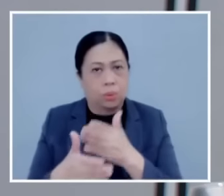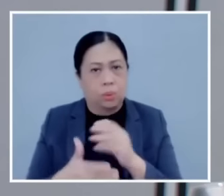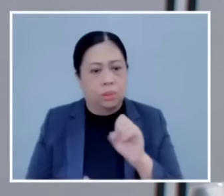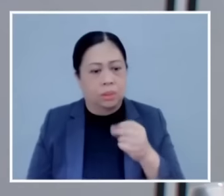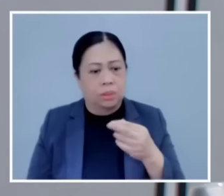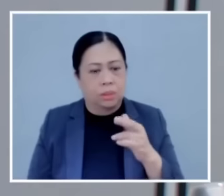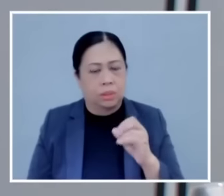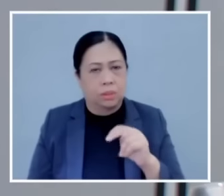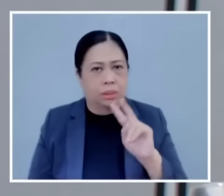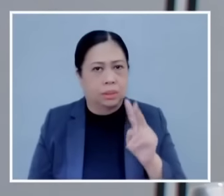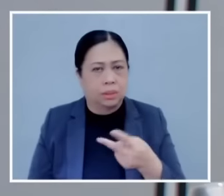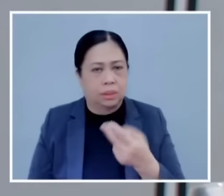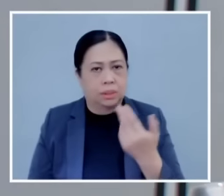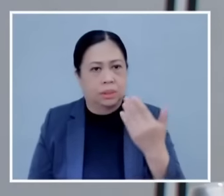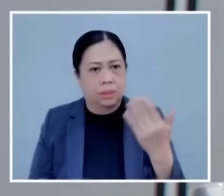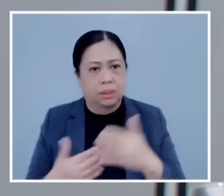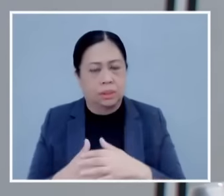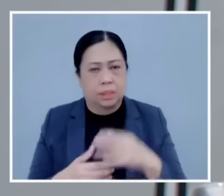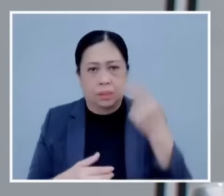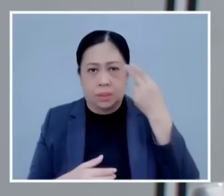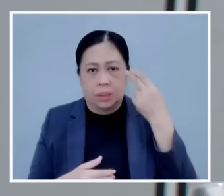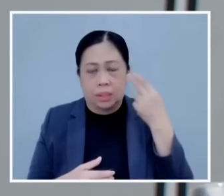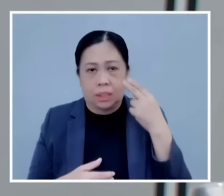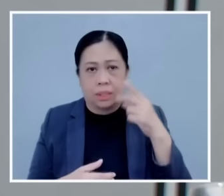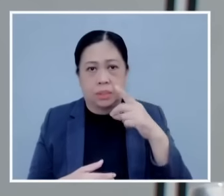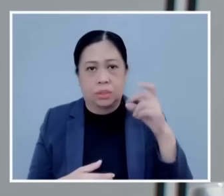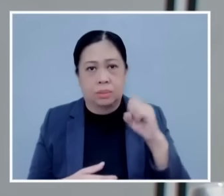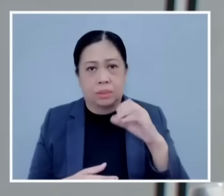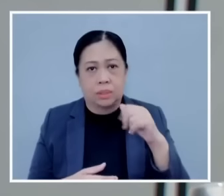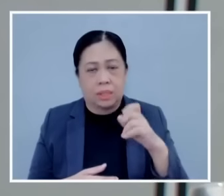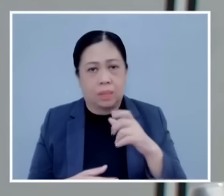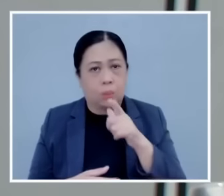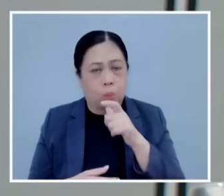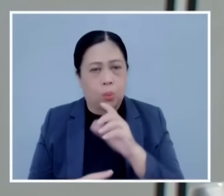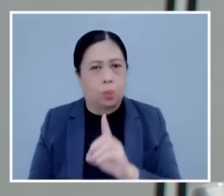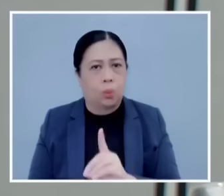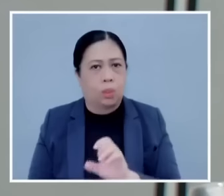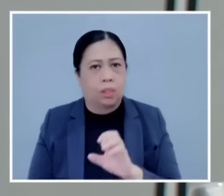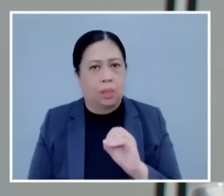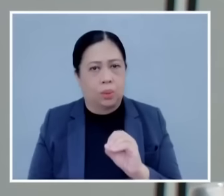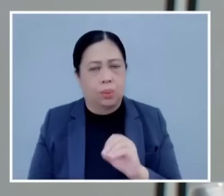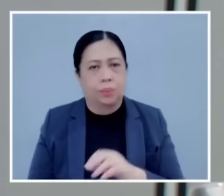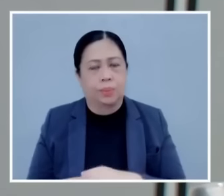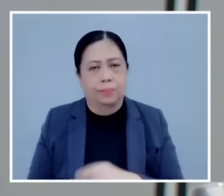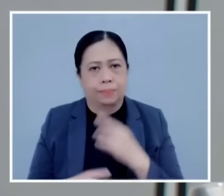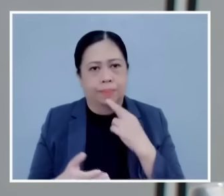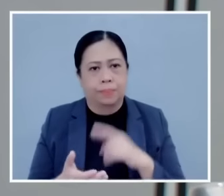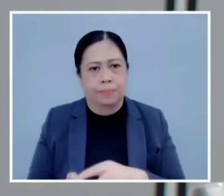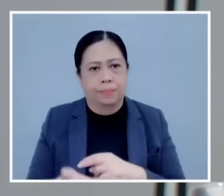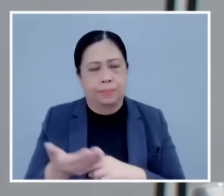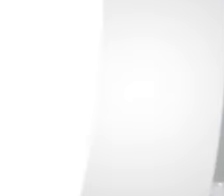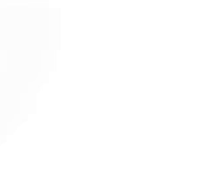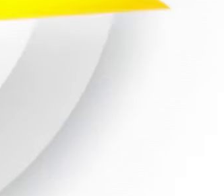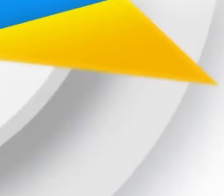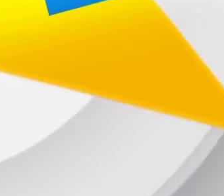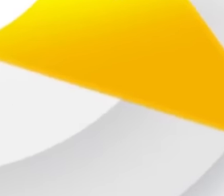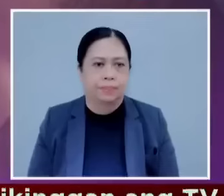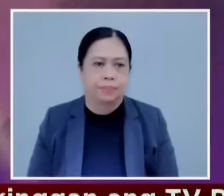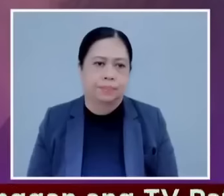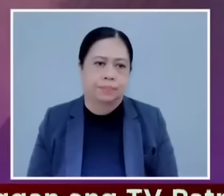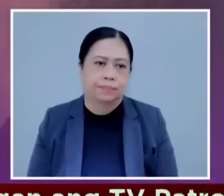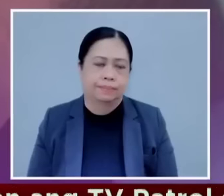ikalawang gabi ng burol ng yumaong head ng Dreamscape Entertainment na si Deo Edrenal. Nagpapatrol, MJ Felipe.